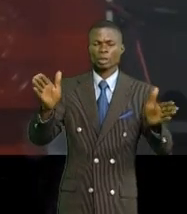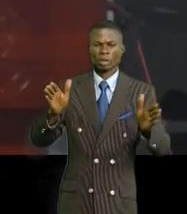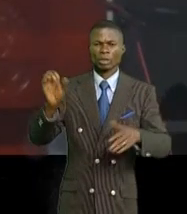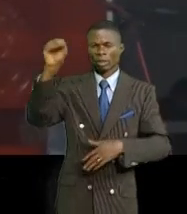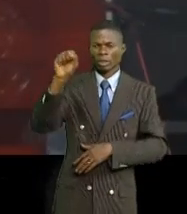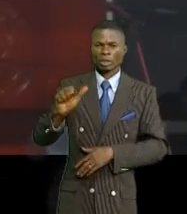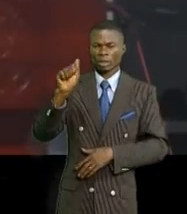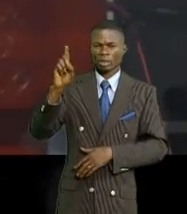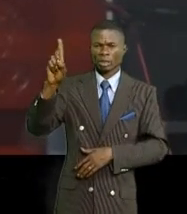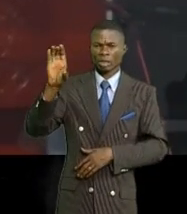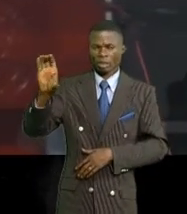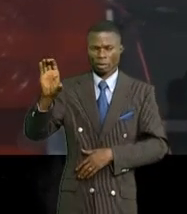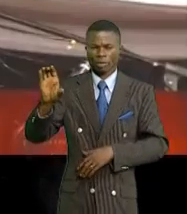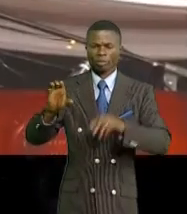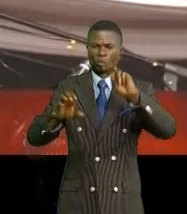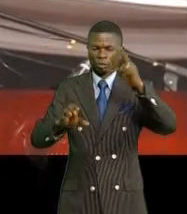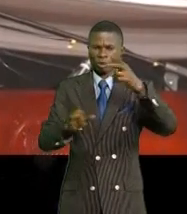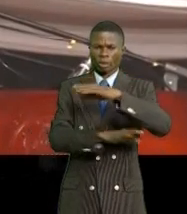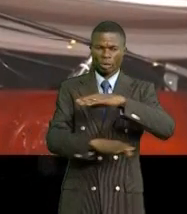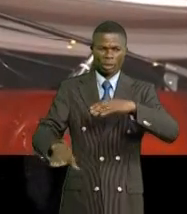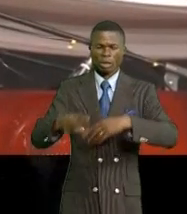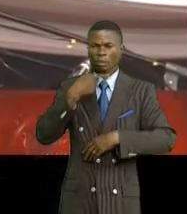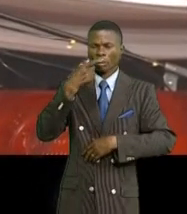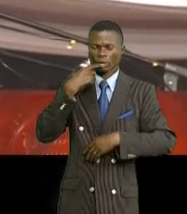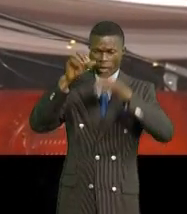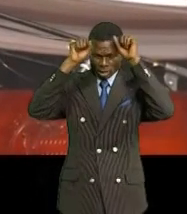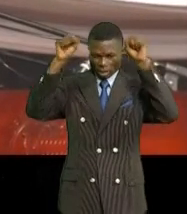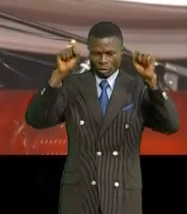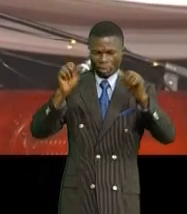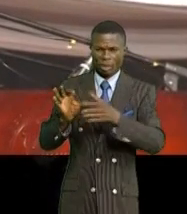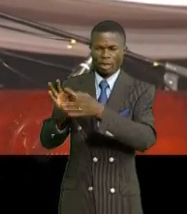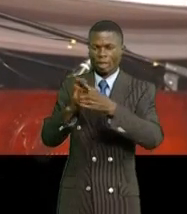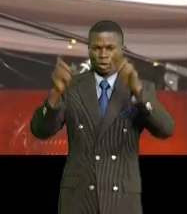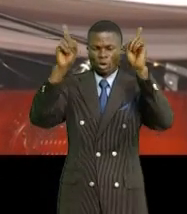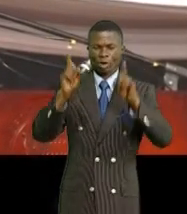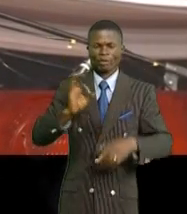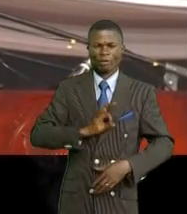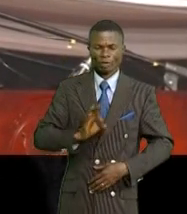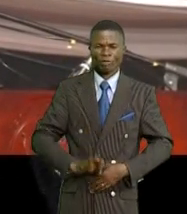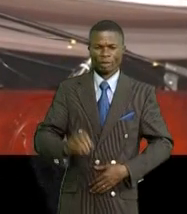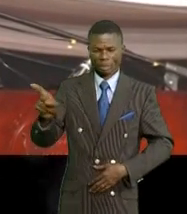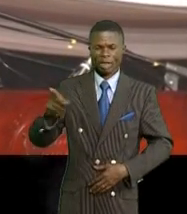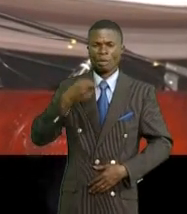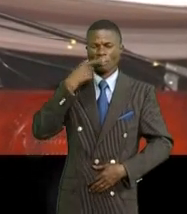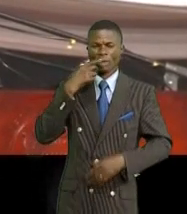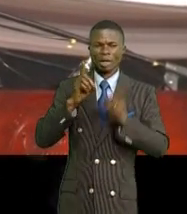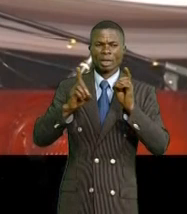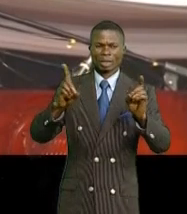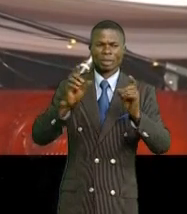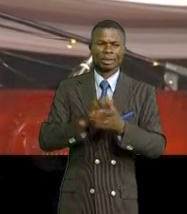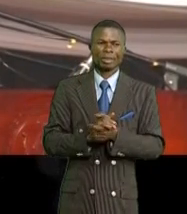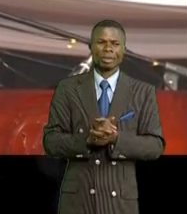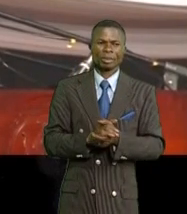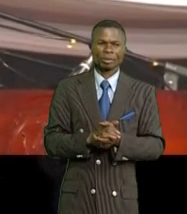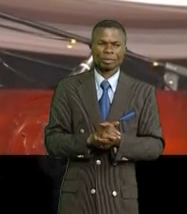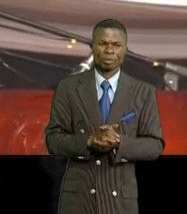SADC et le dernier a été Félix-Antoine Tshisekedi, président d'exercice de l'IA. À cet égard,